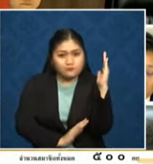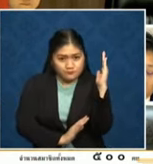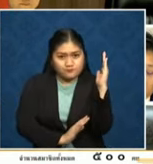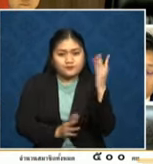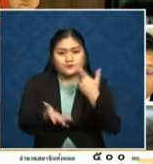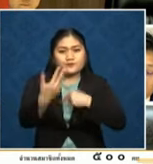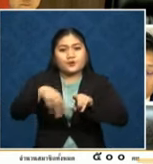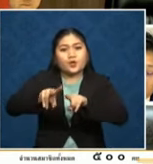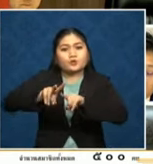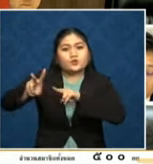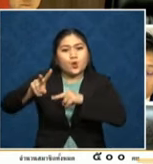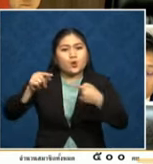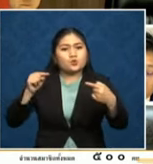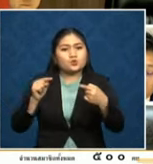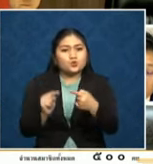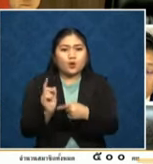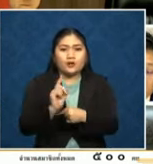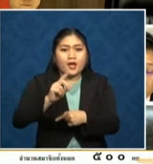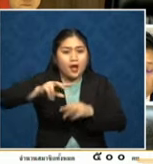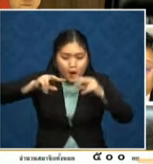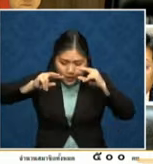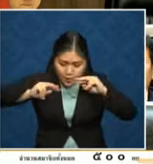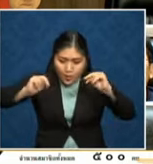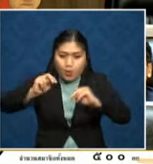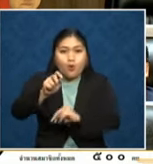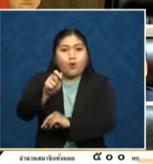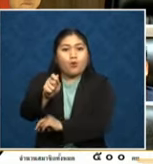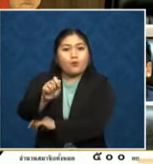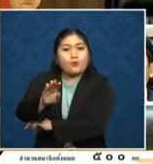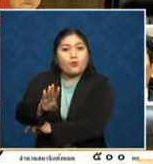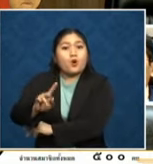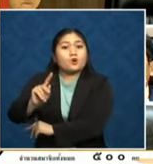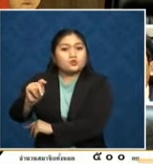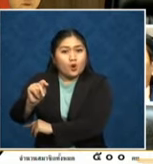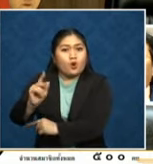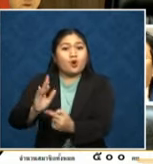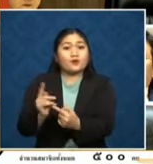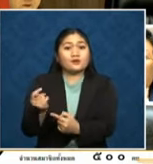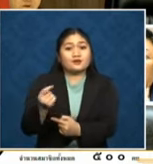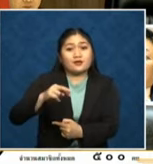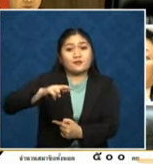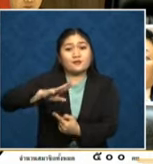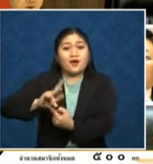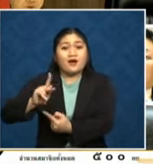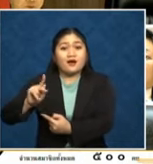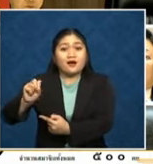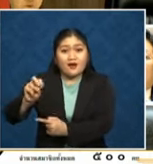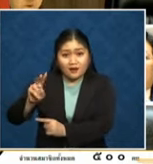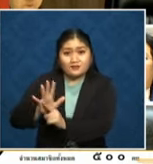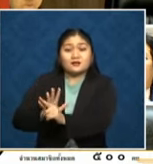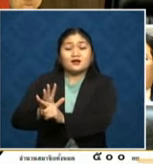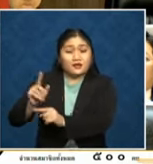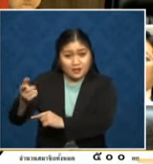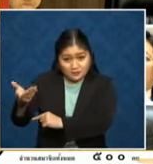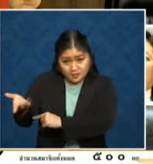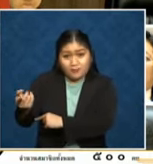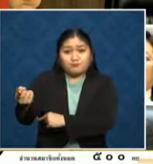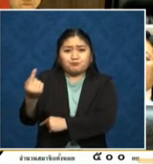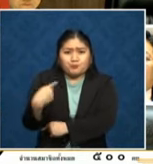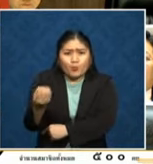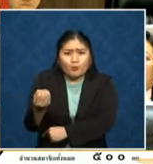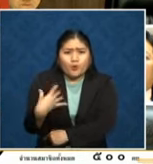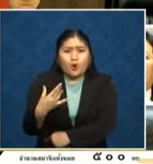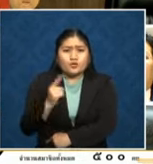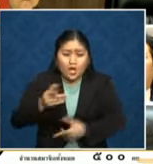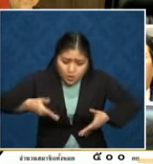ที่สองได้รับการแจ้งจากนายกองค์การบริหารส่วนตำบลเทพรักษานายกสิรินภาพัวพัฒนโชติ ว่าถนนท